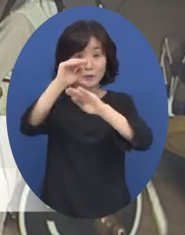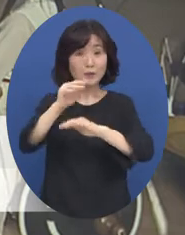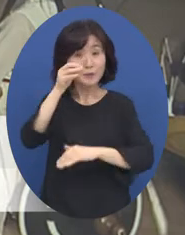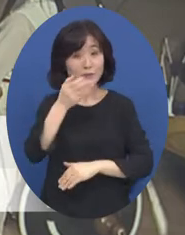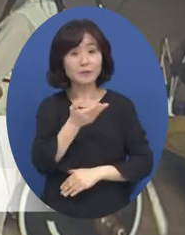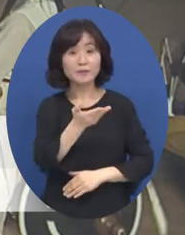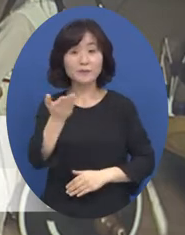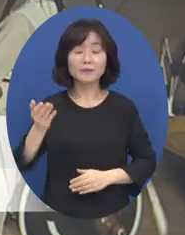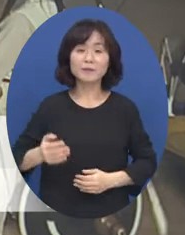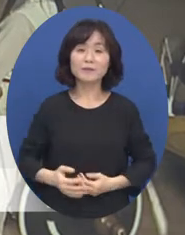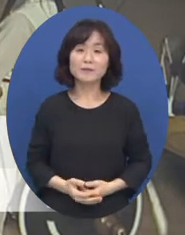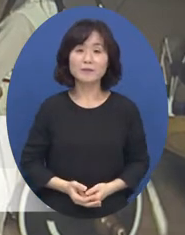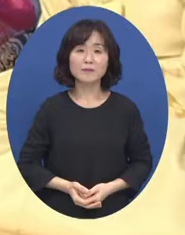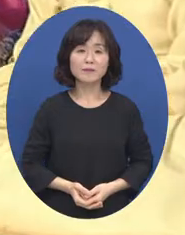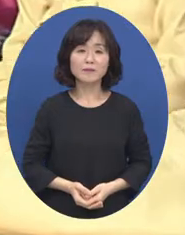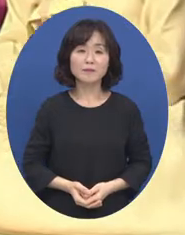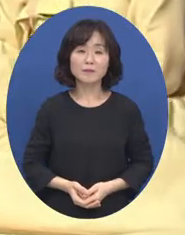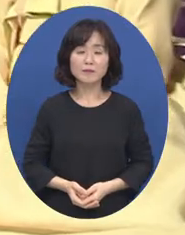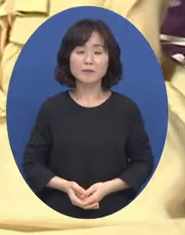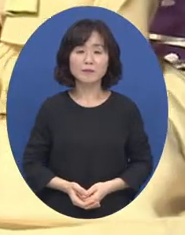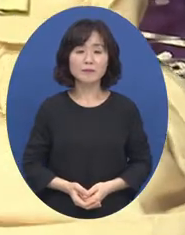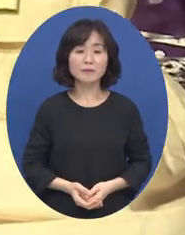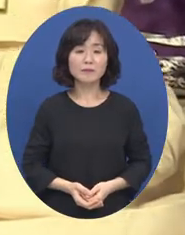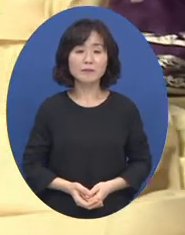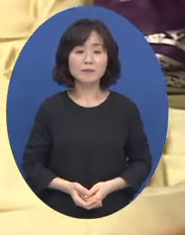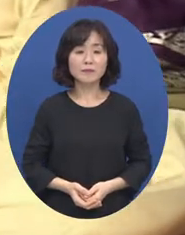현장 담아왔습니다.